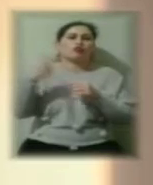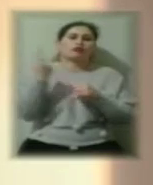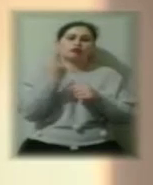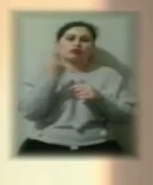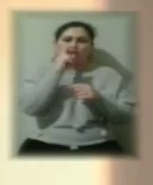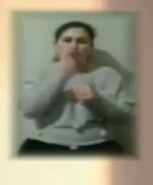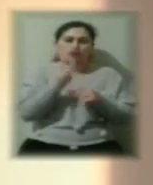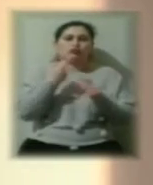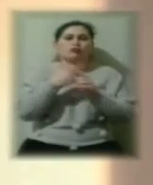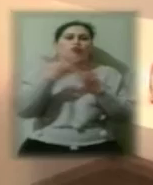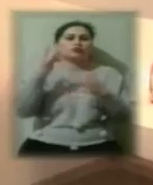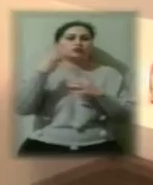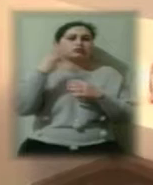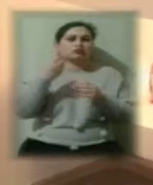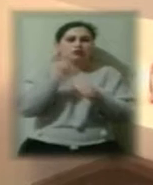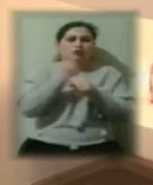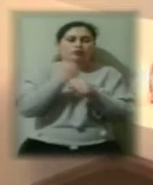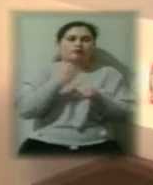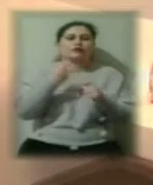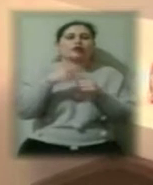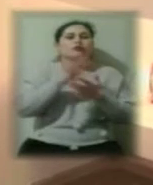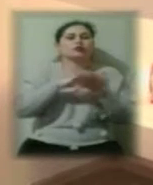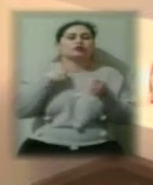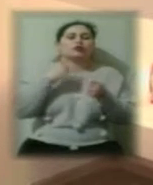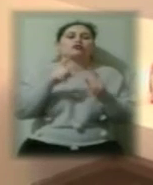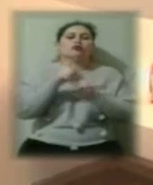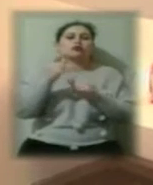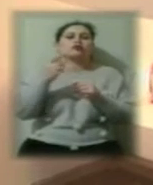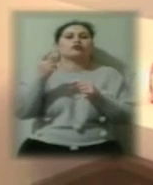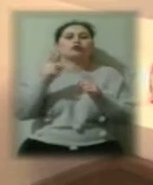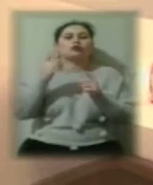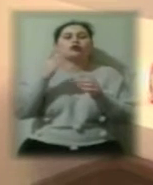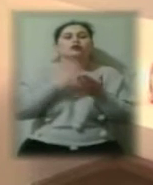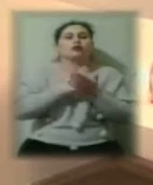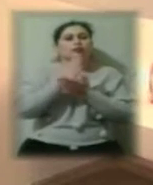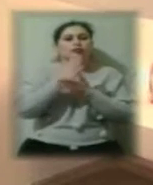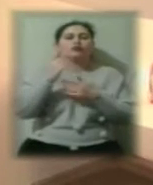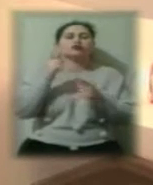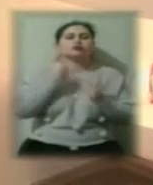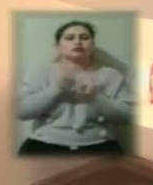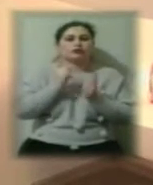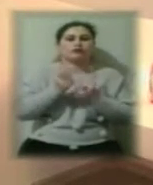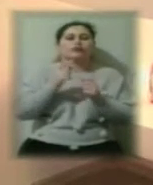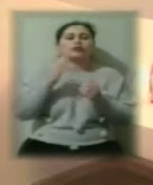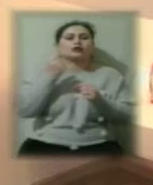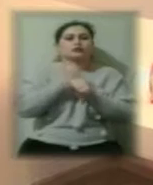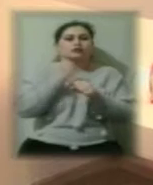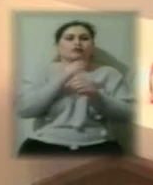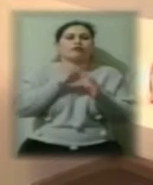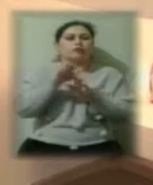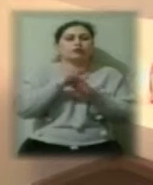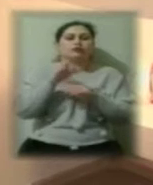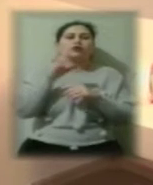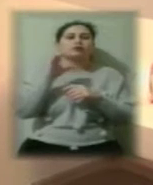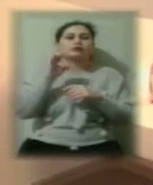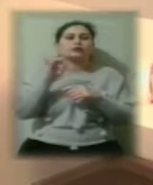робіт. Далі я почала працювати вже у напрямі дійсно і виготовляти з бісеру